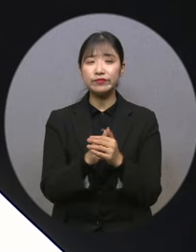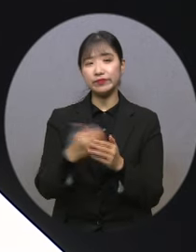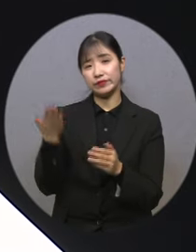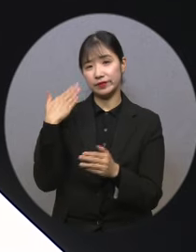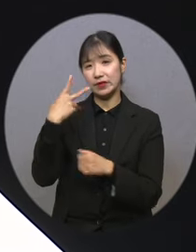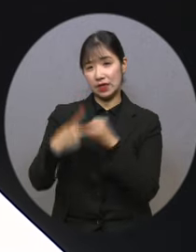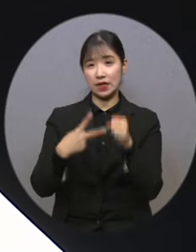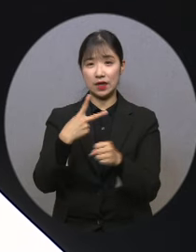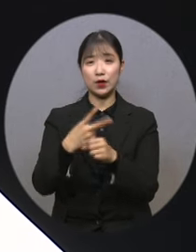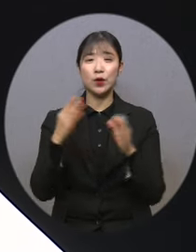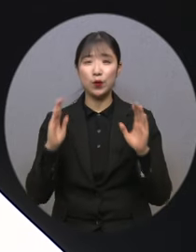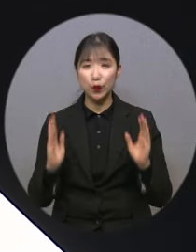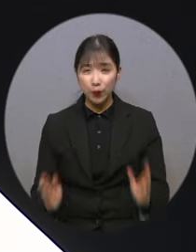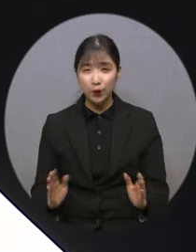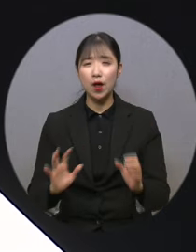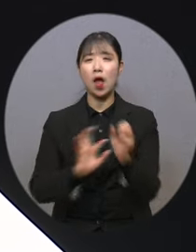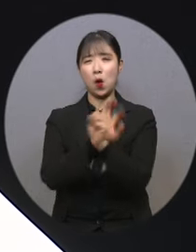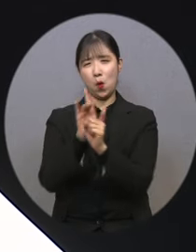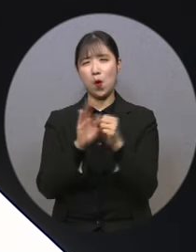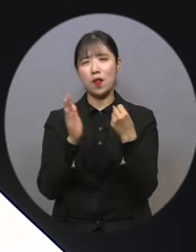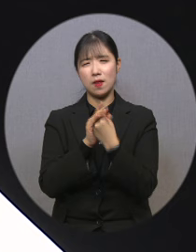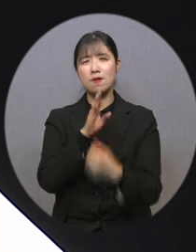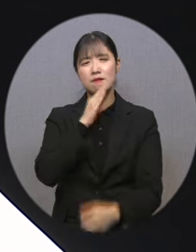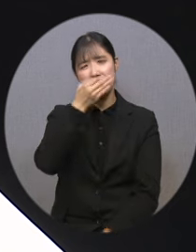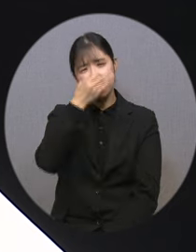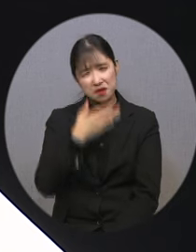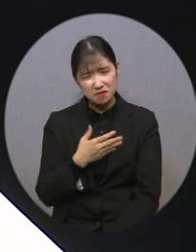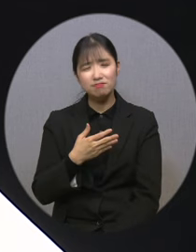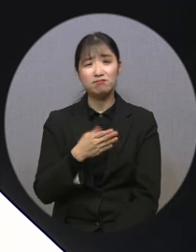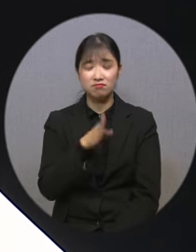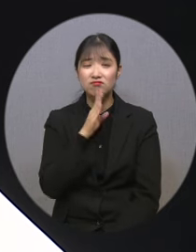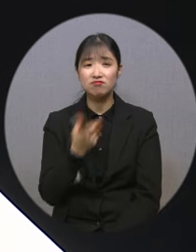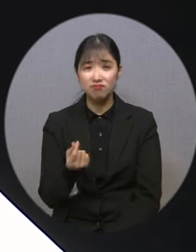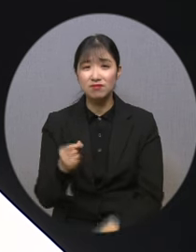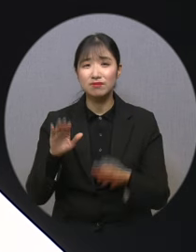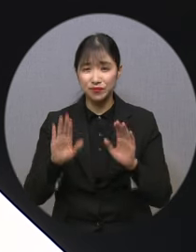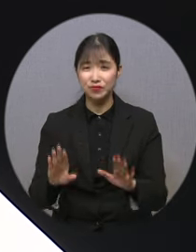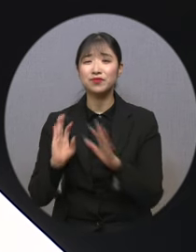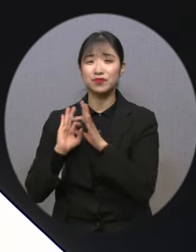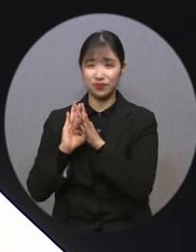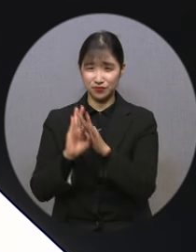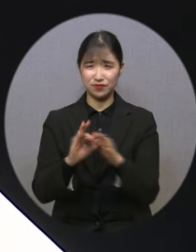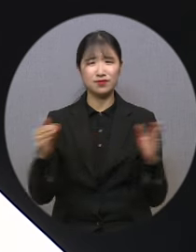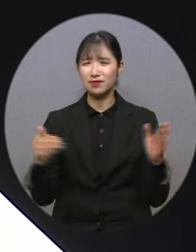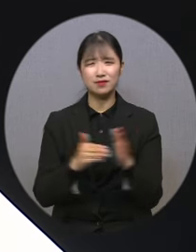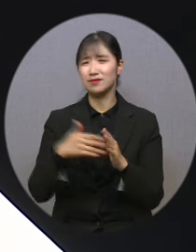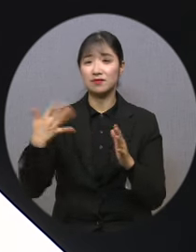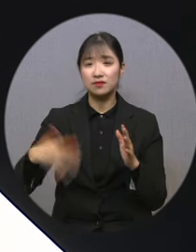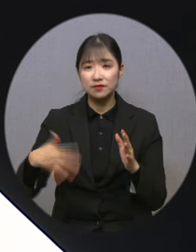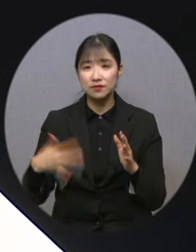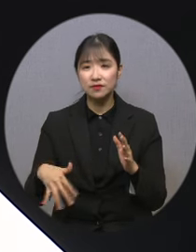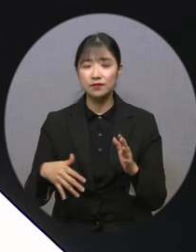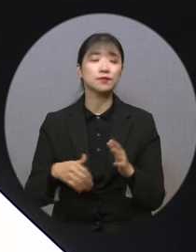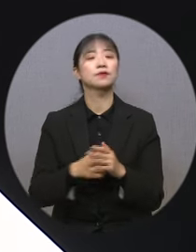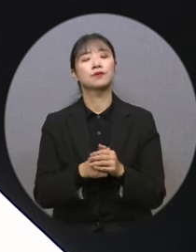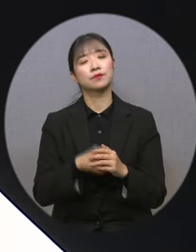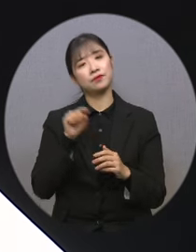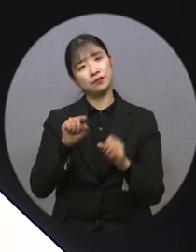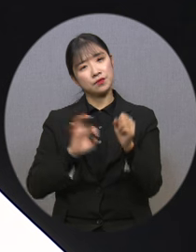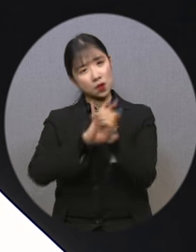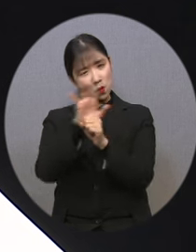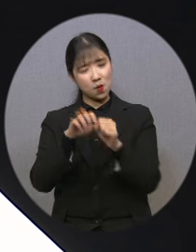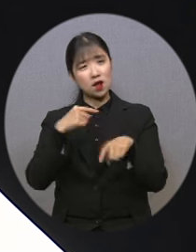서로 나땜에 아주 힘든 생활 계속하고 있습니다 4일 끝난 것도 아니고 2 이 구로나